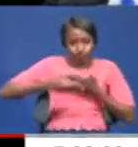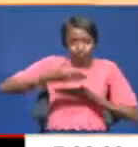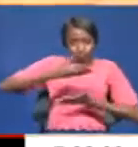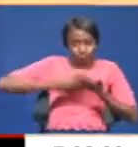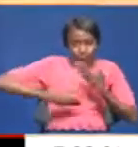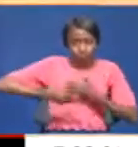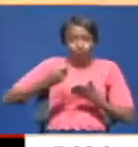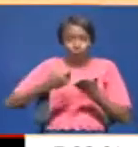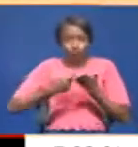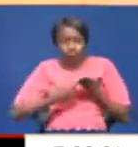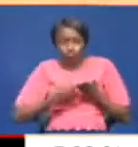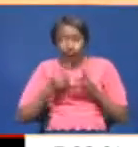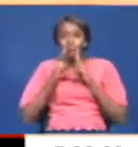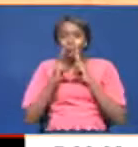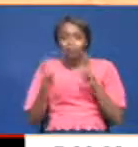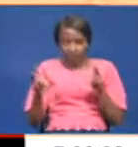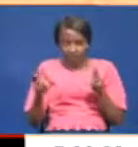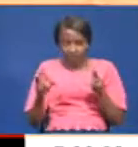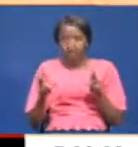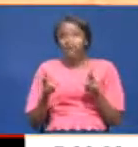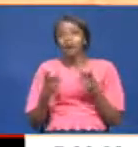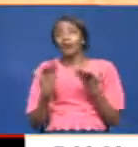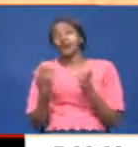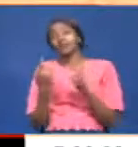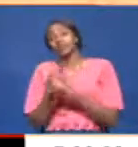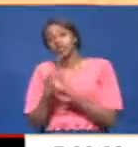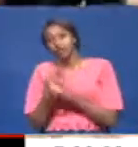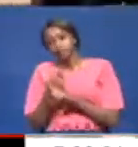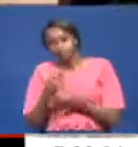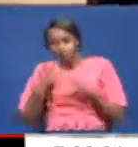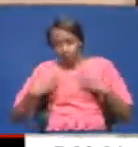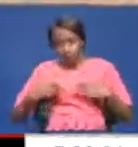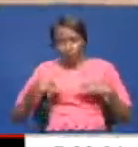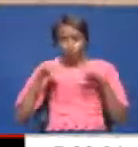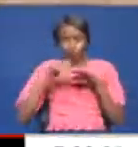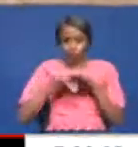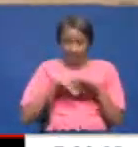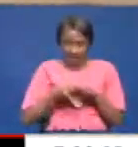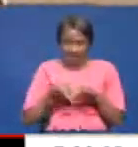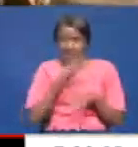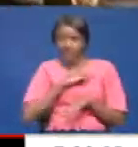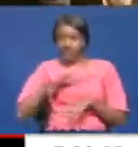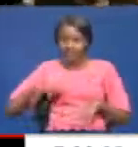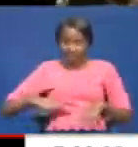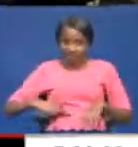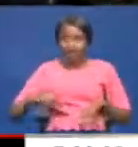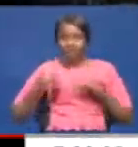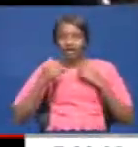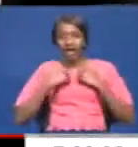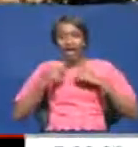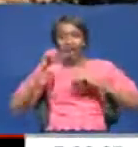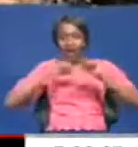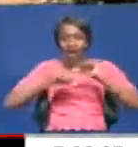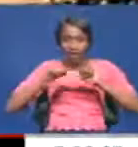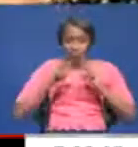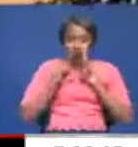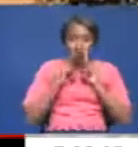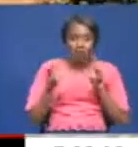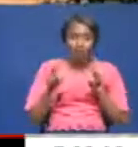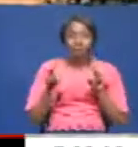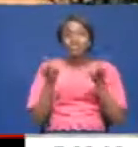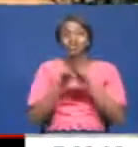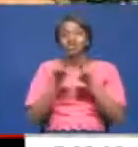ya amani. Baraza la madhehebu mbalimbali la Marsabit limetaja operesheni inayoendelea ya usalama, hususan shughuli ya kutoa